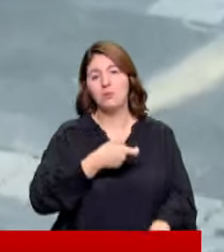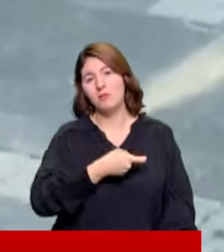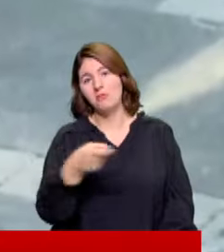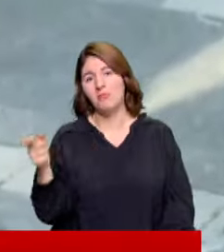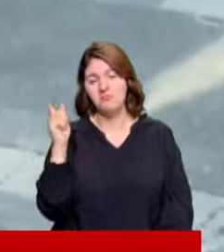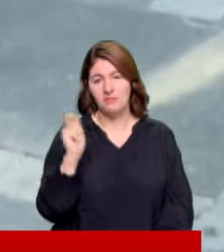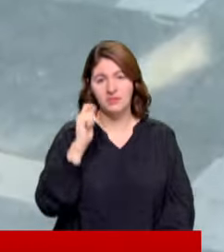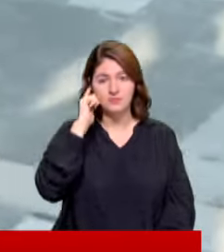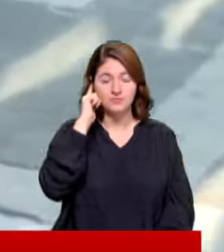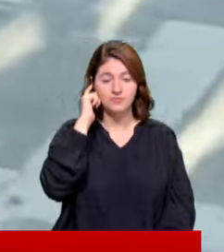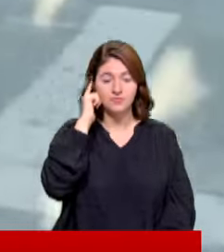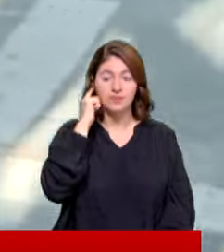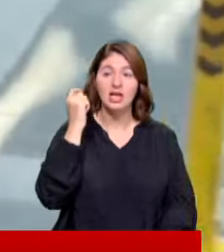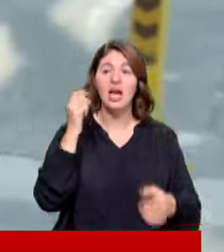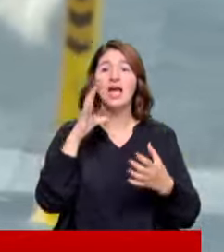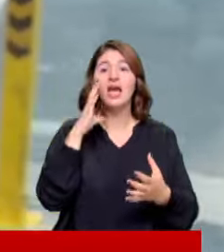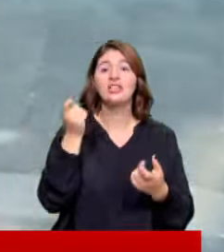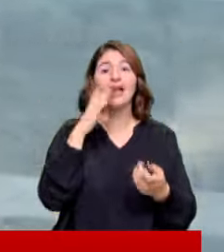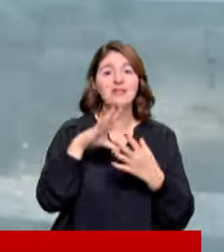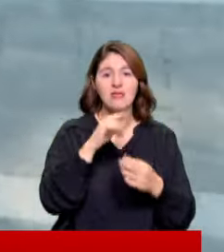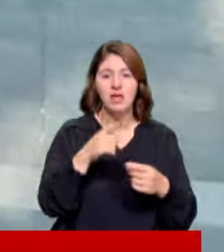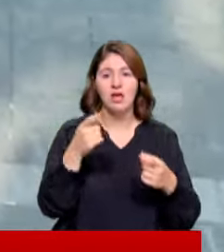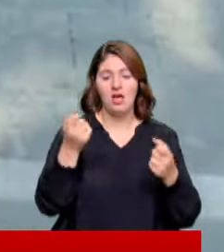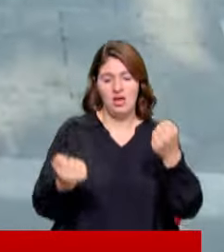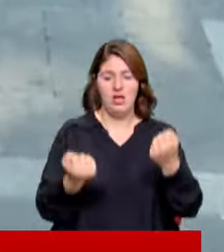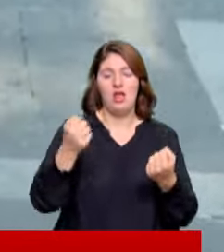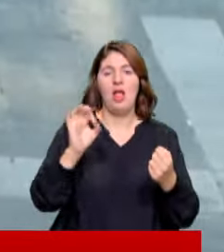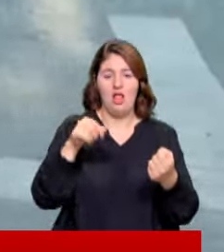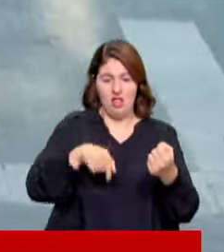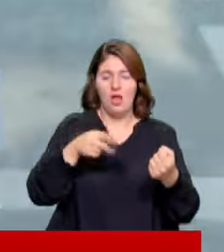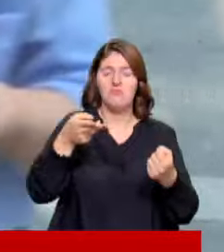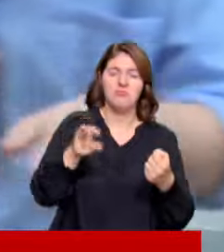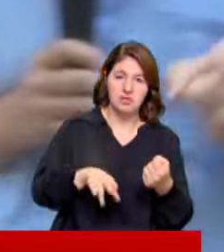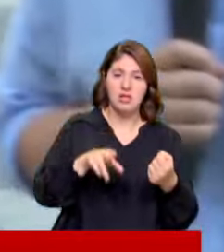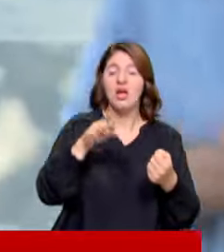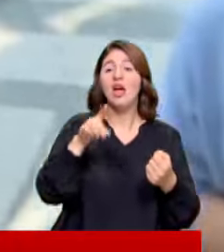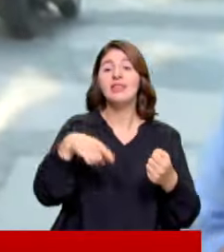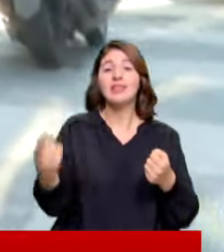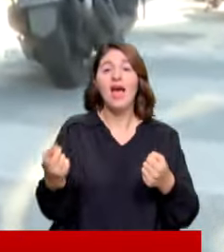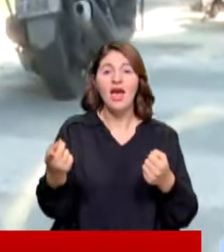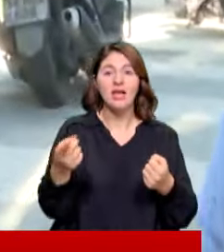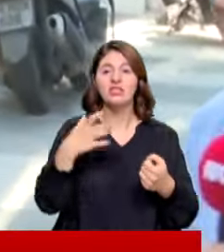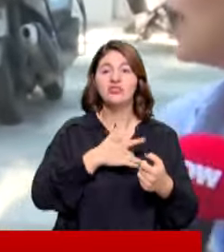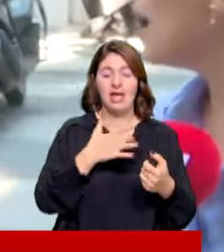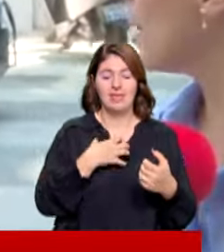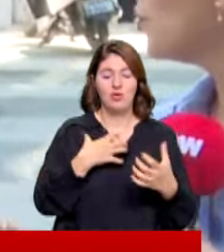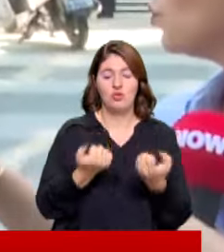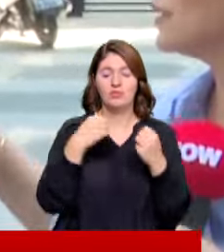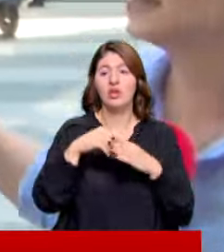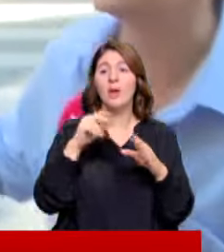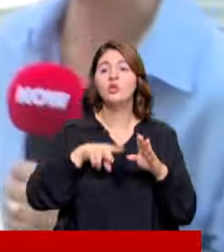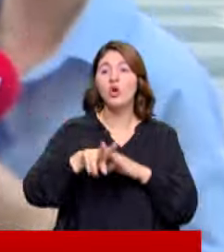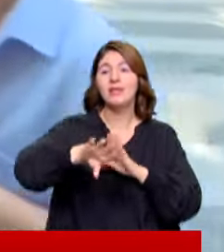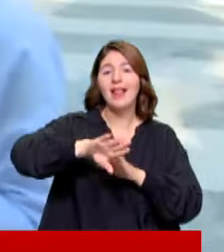yağmuruna tuttular. İş insanı direksiyon başında hayatını kaybederken araçtaki bir diğer kişi de canını kurtarmak için hemen